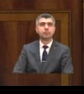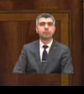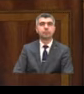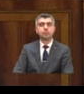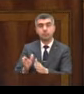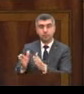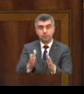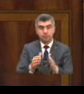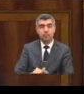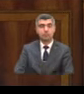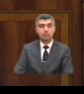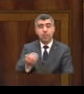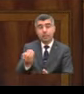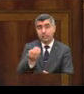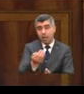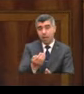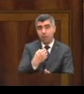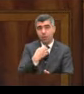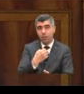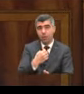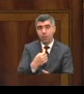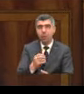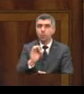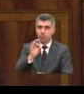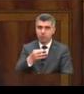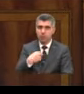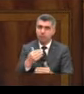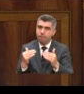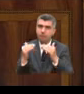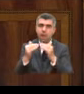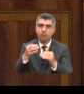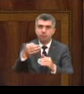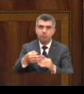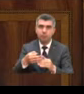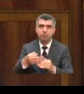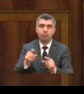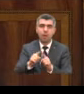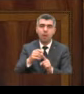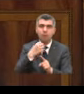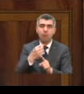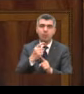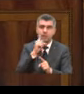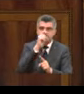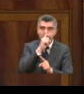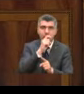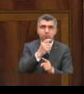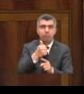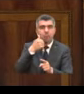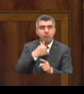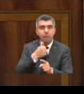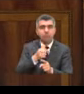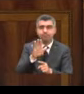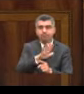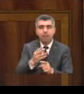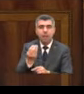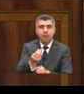المسؤوله. كنتكلموا على التسول، التسول متفقه معكم، هذه الجريمه في حق الطفوله ينبغي عدم التساهل. ومني كنقول